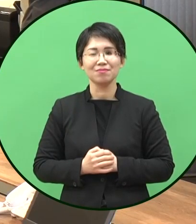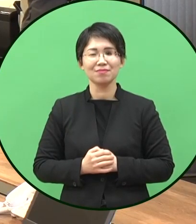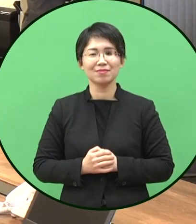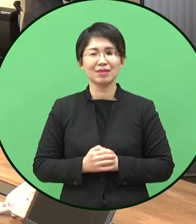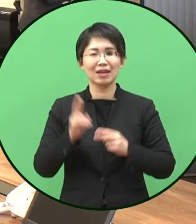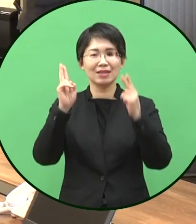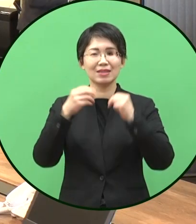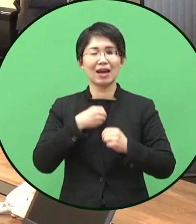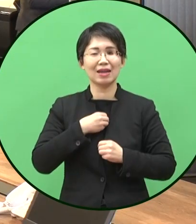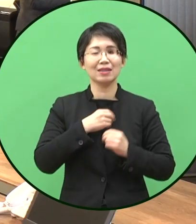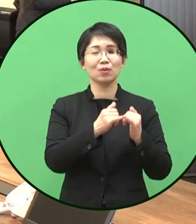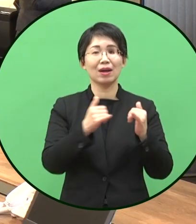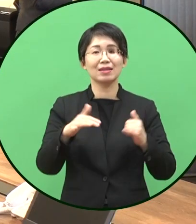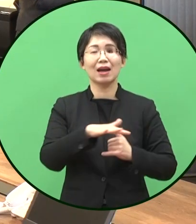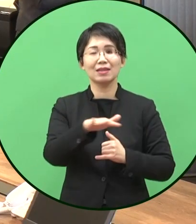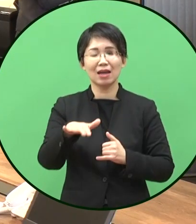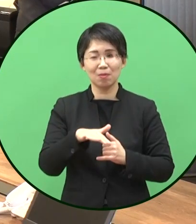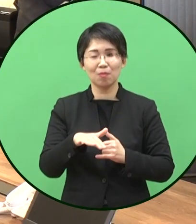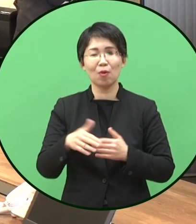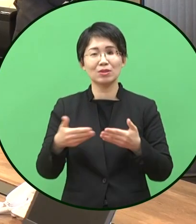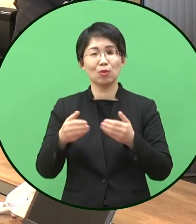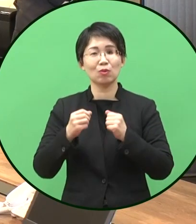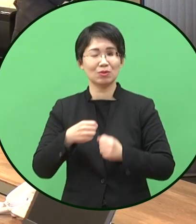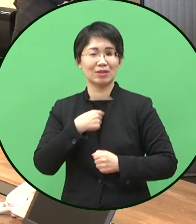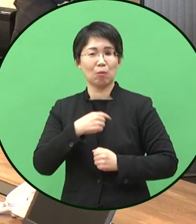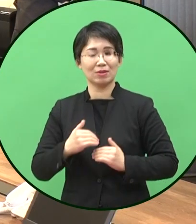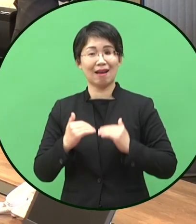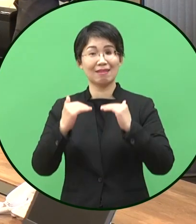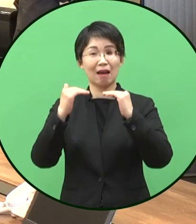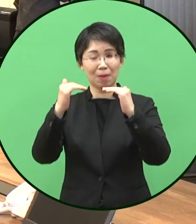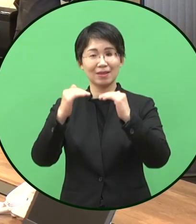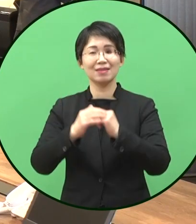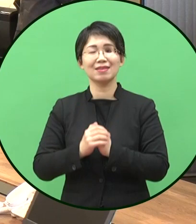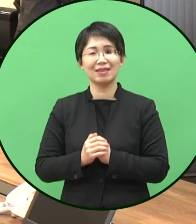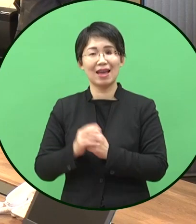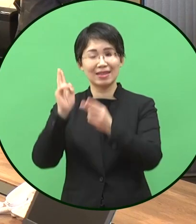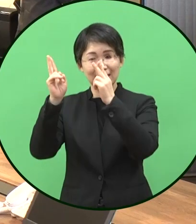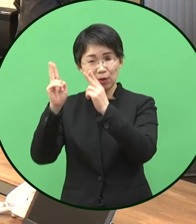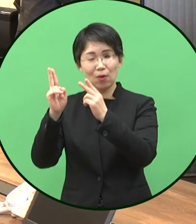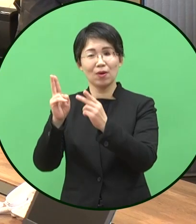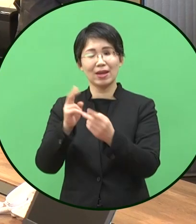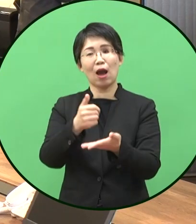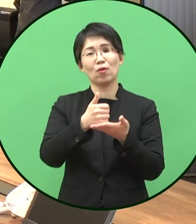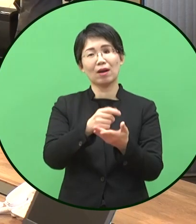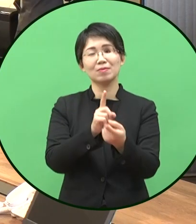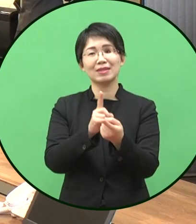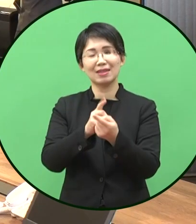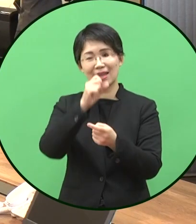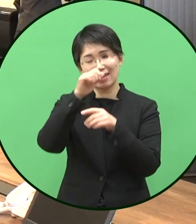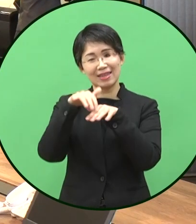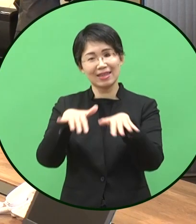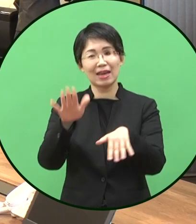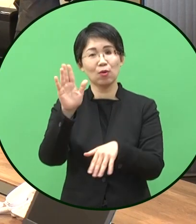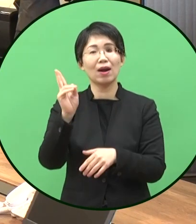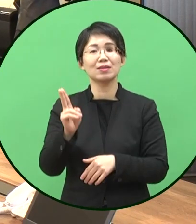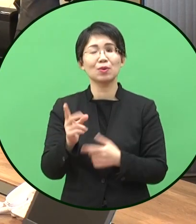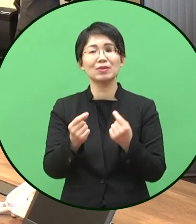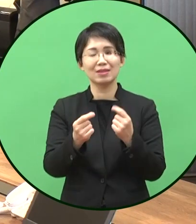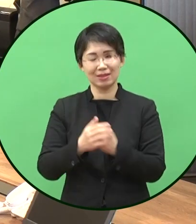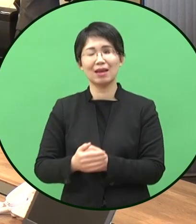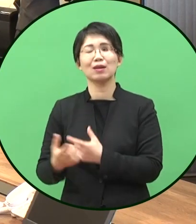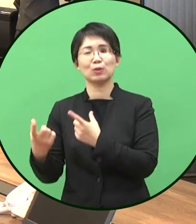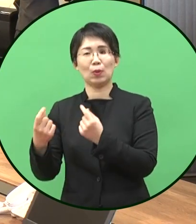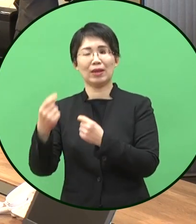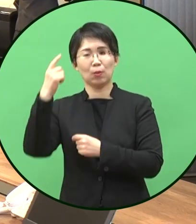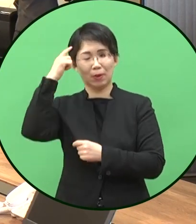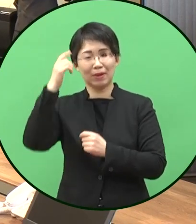社員の方々もこう働く意欲が向上することで企業やお客様にもいい影響がありそうですね。 間違いないと